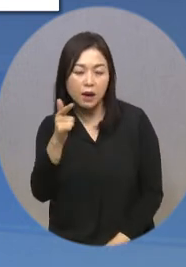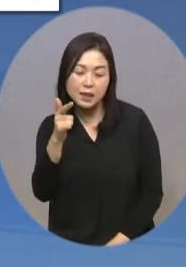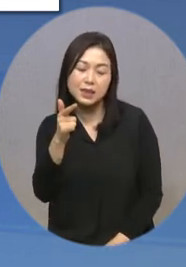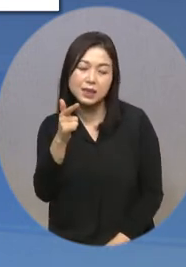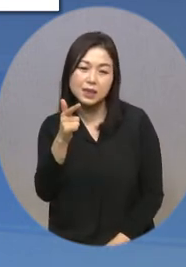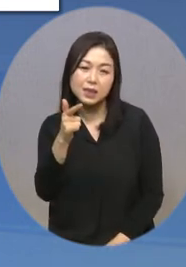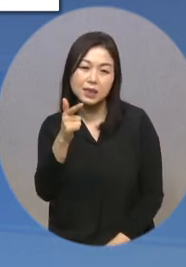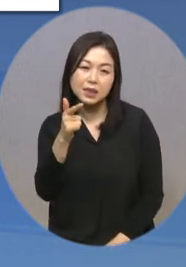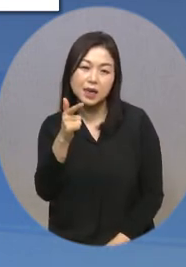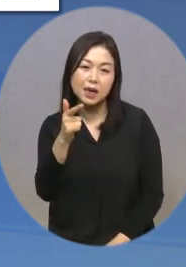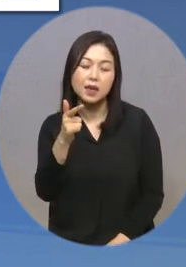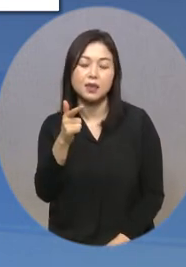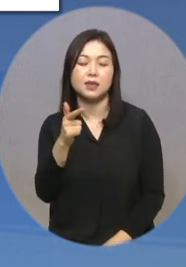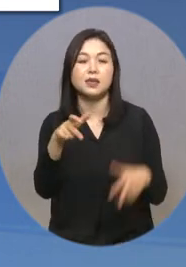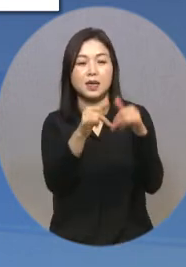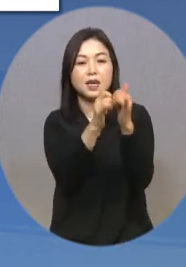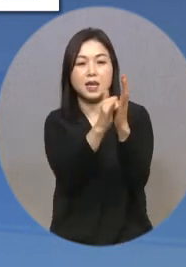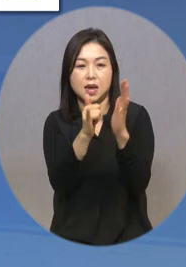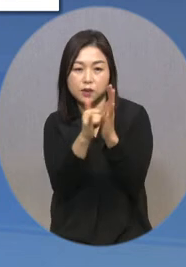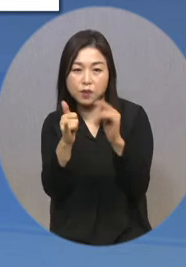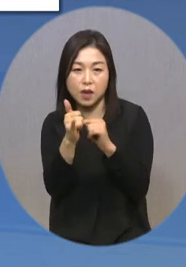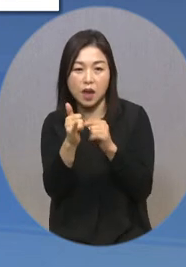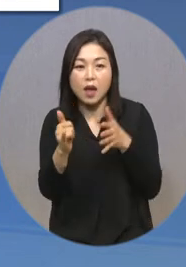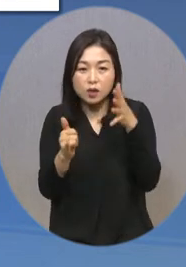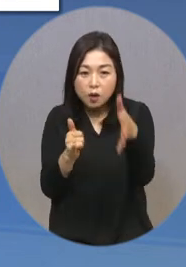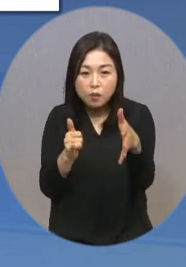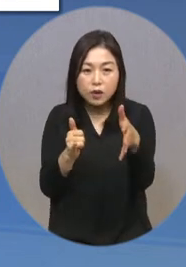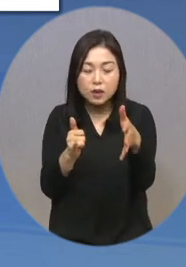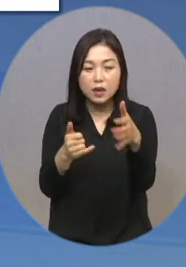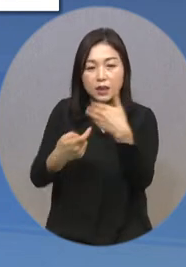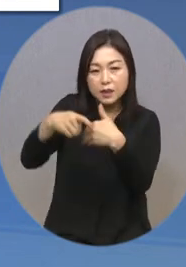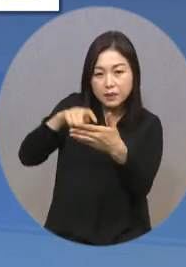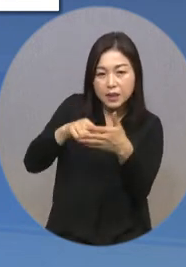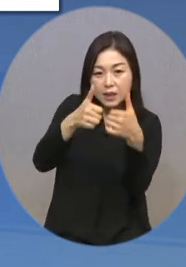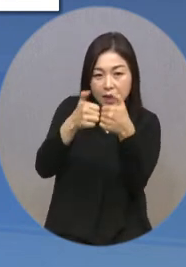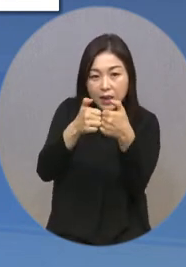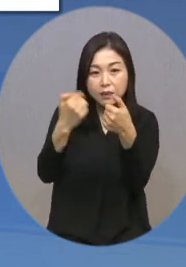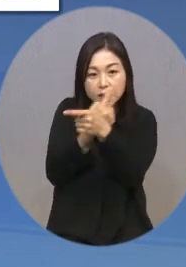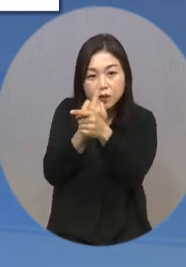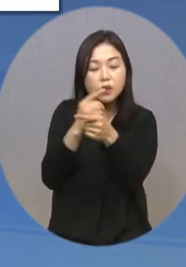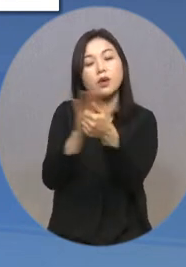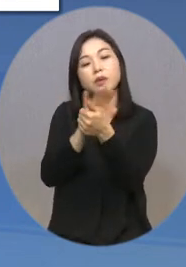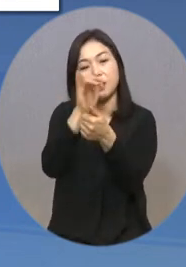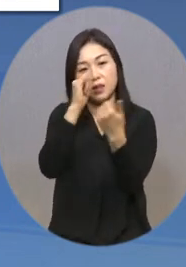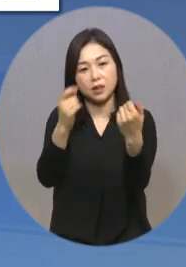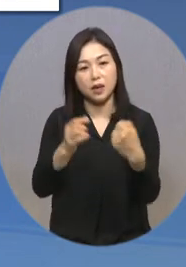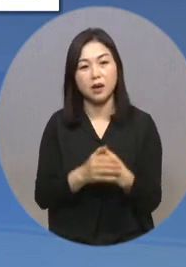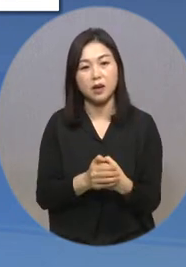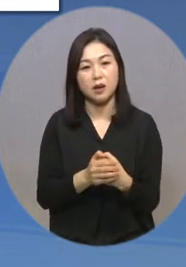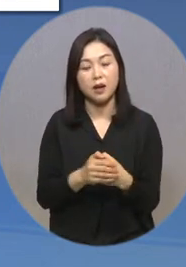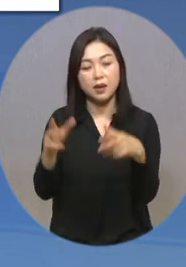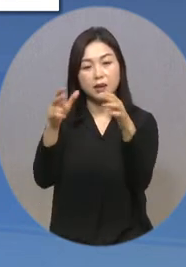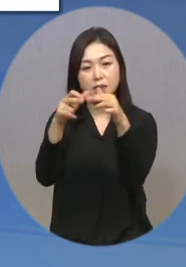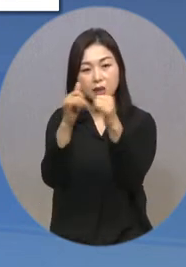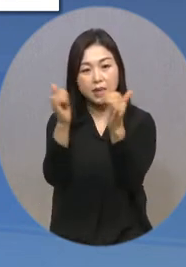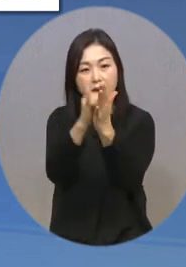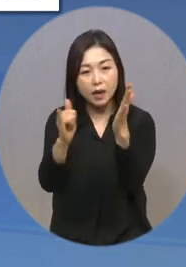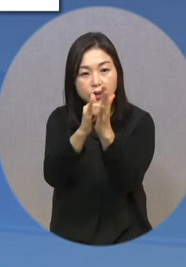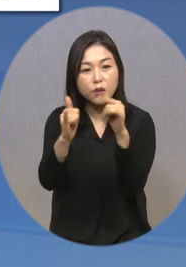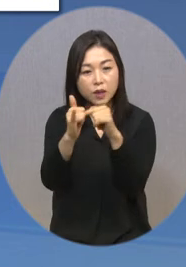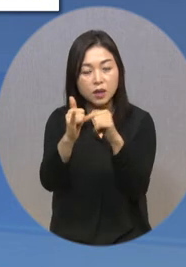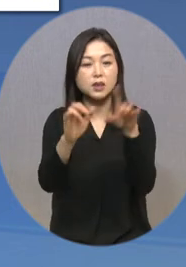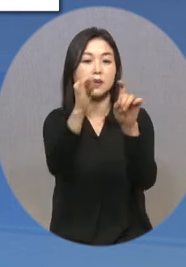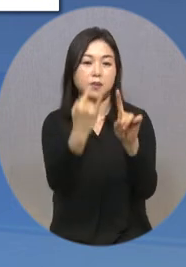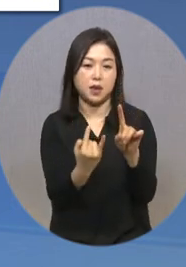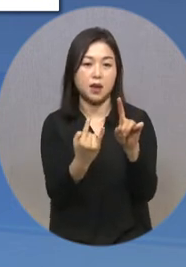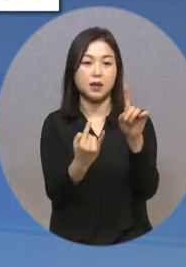가족의 정문 심리상담치료 서비스를 지원한다고 밝혔습니다 선정된 장애인 가족에게는 최대의 10회에